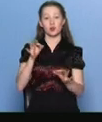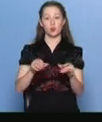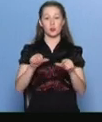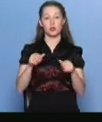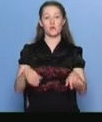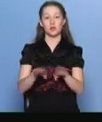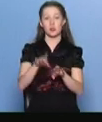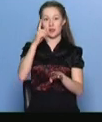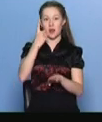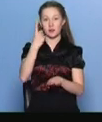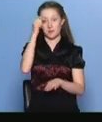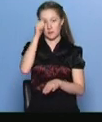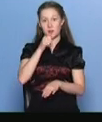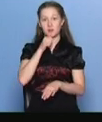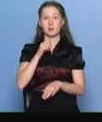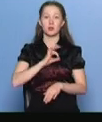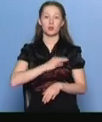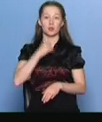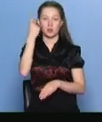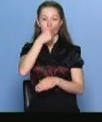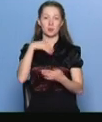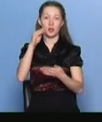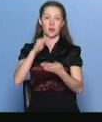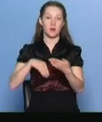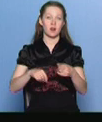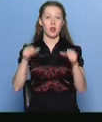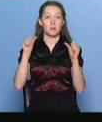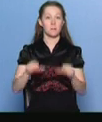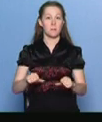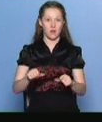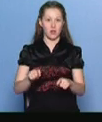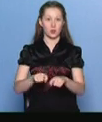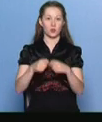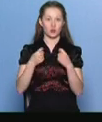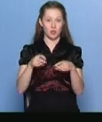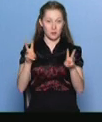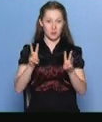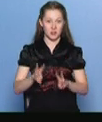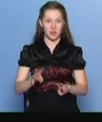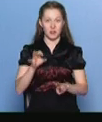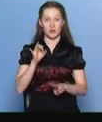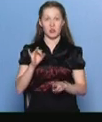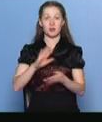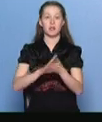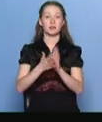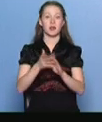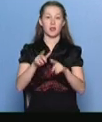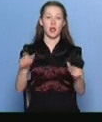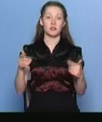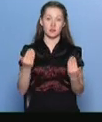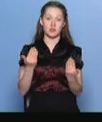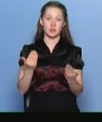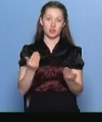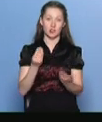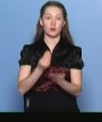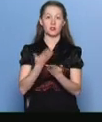на месяц. На юридическое лицо составлены протоколы об административном правонарушении. Состояние заболевших сейчас медики оценивают